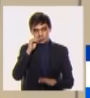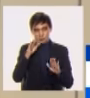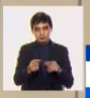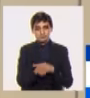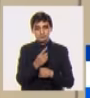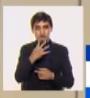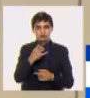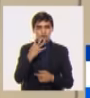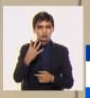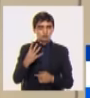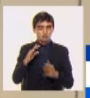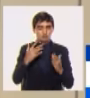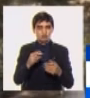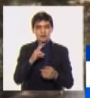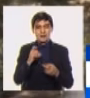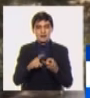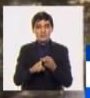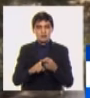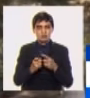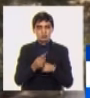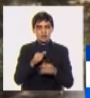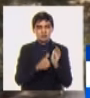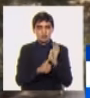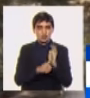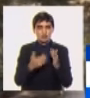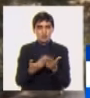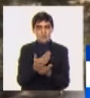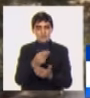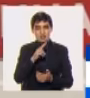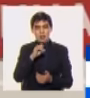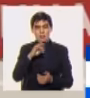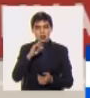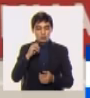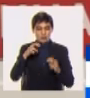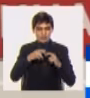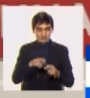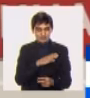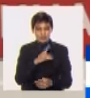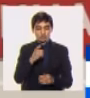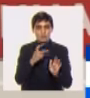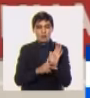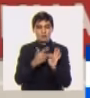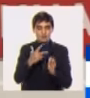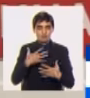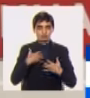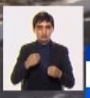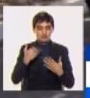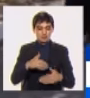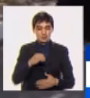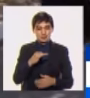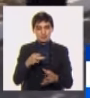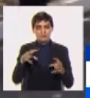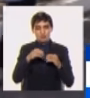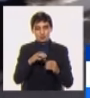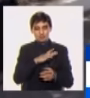404 случая заражения коронавирусом 60 из них новый лабораторно подтверждённые 183 уже выздоровел всего в